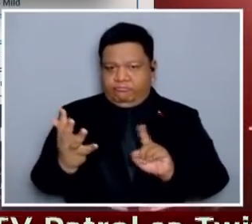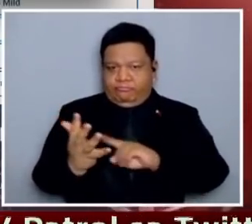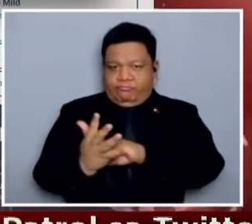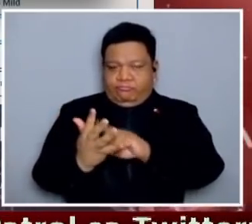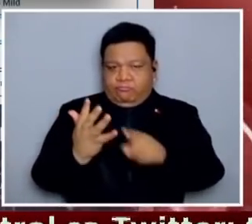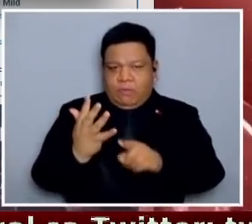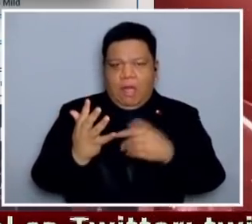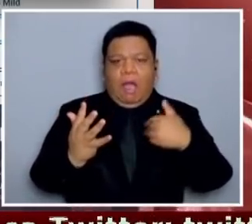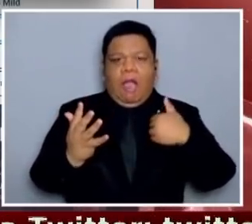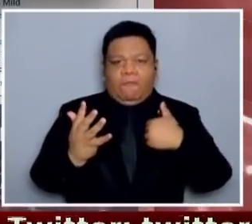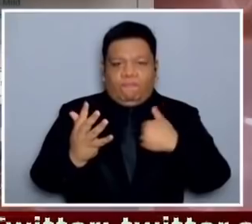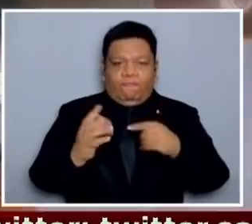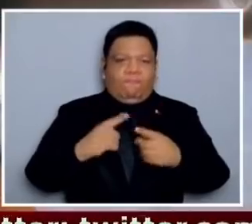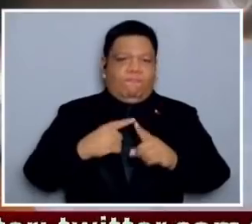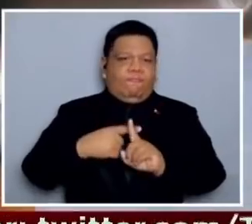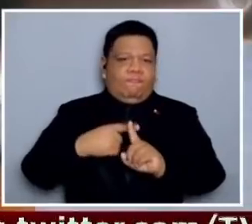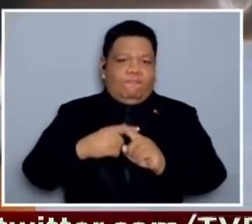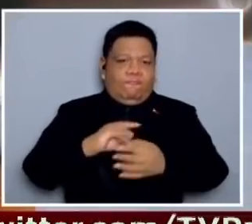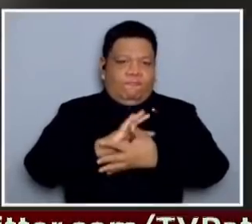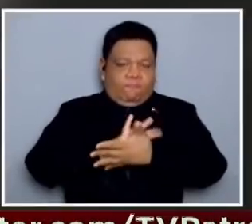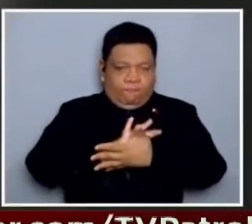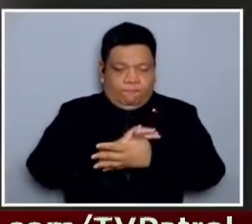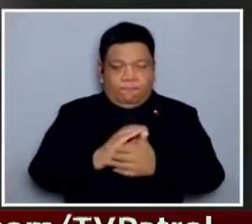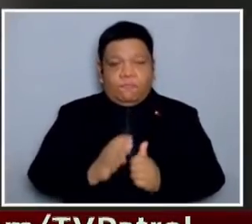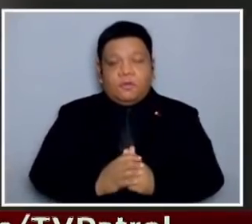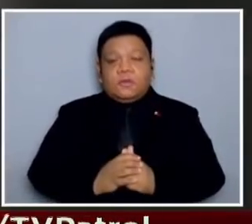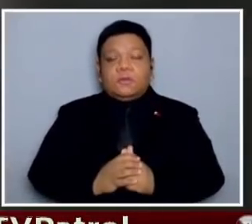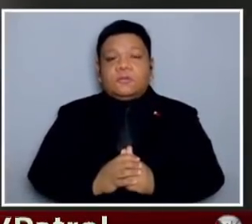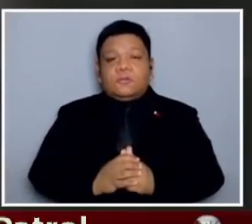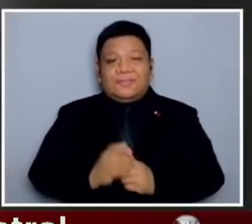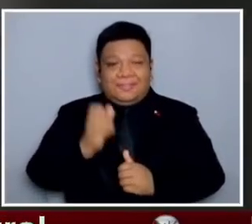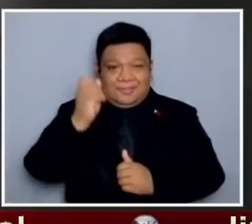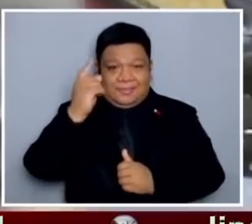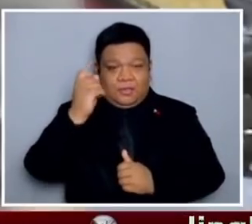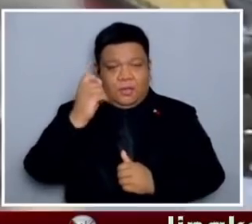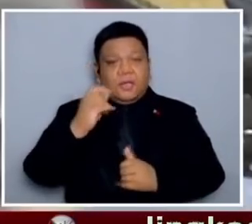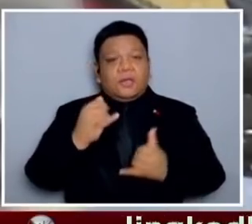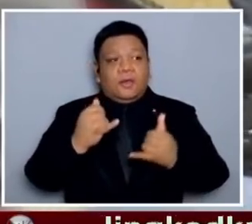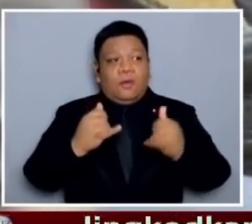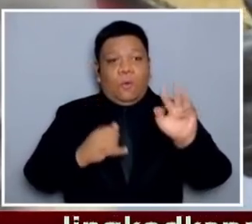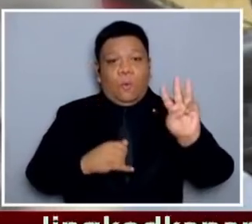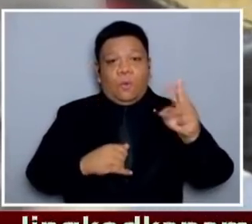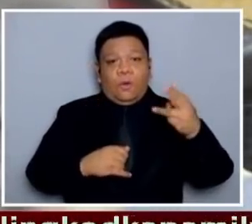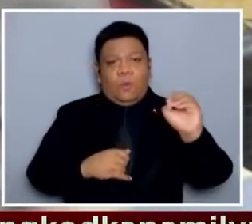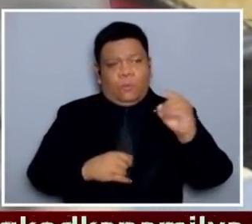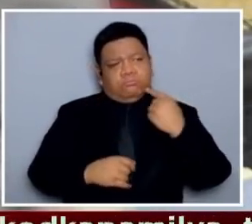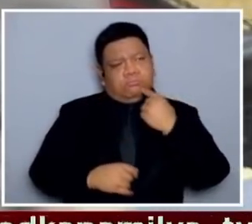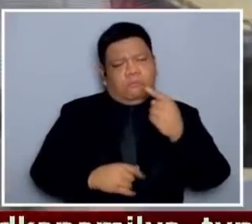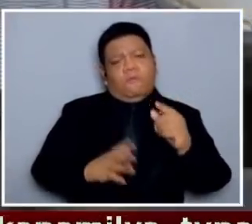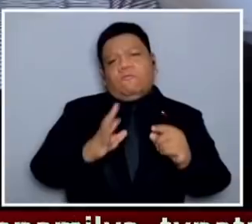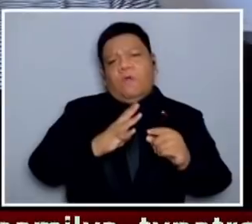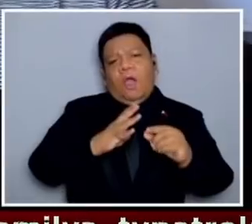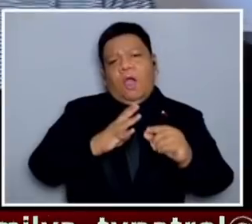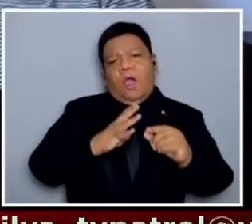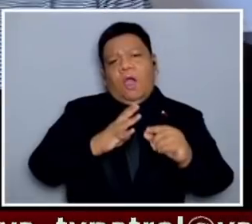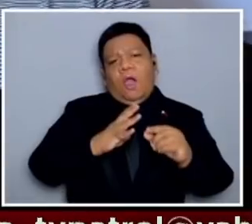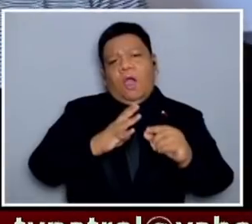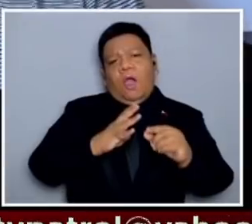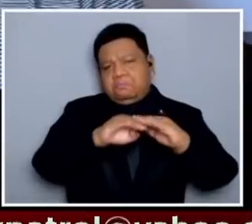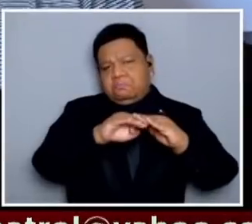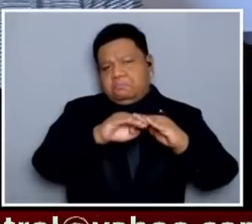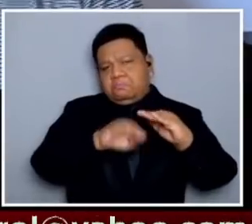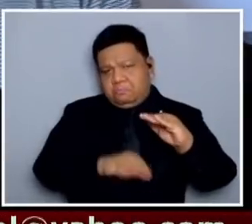ang nagpo-positibo. Bagamat mas mababa pa rin ito sa benchmark ng World Health Organization of 5%, iginiit